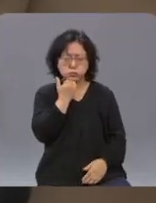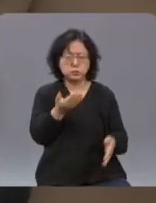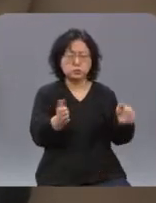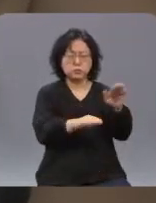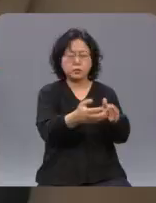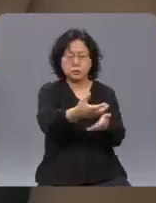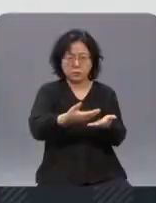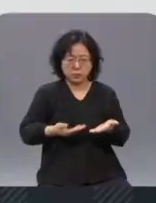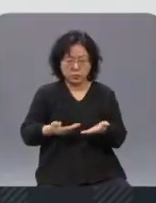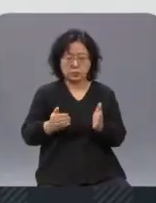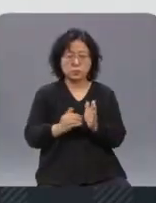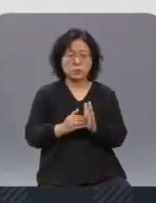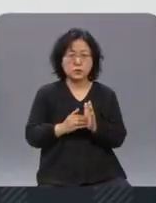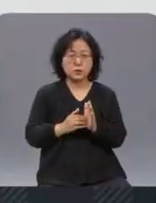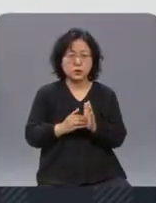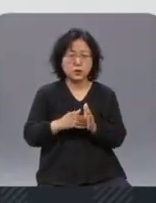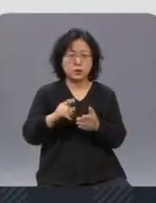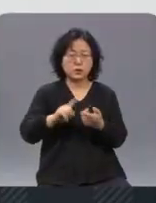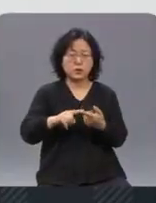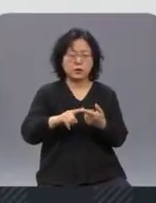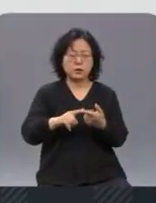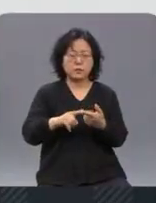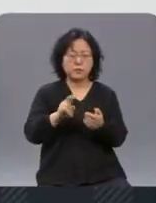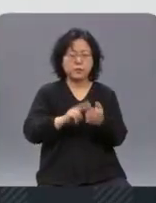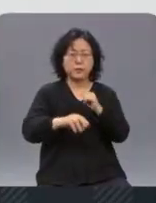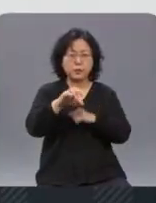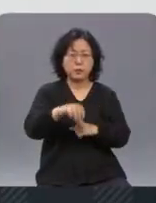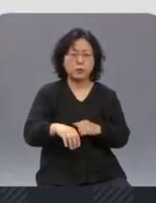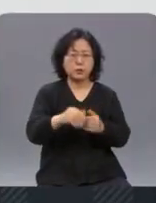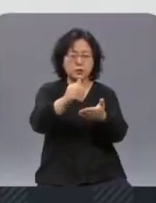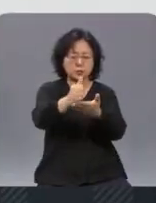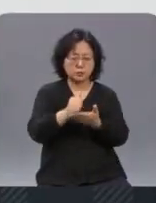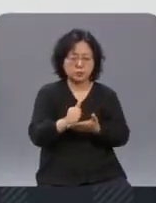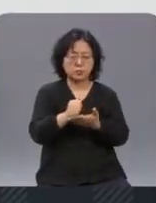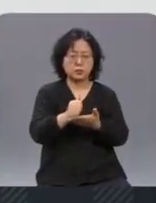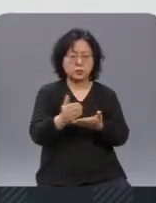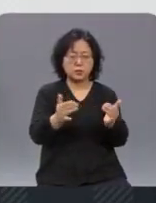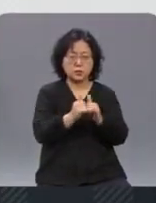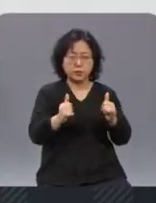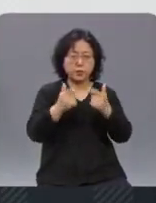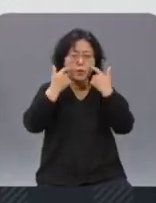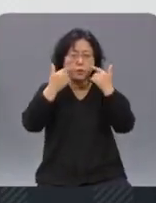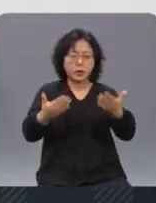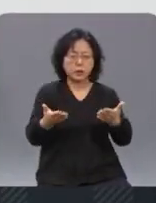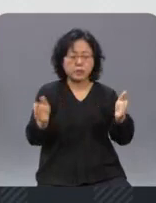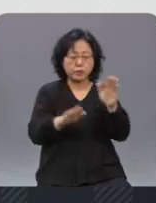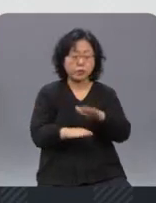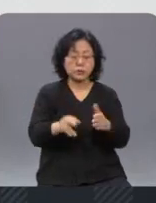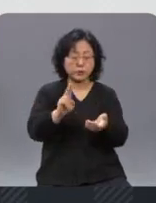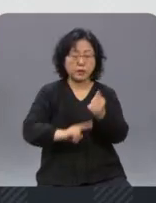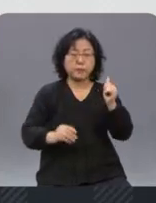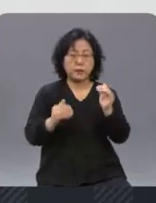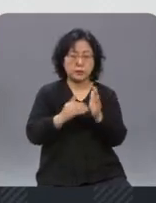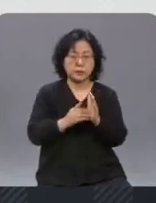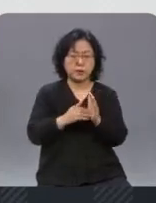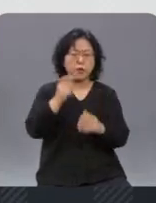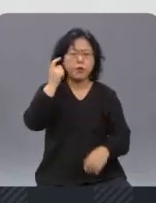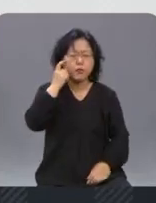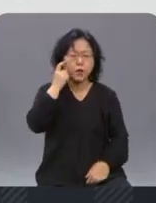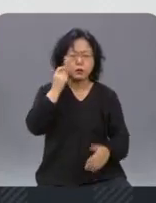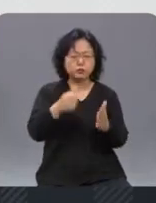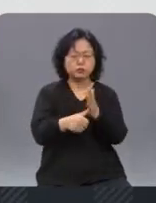바다하고 왔단 말이죠 이에 대해 버버리 측은 고객과 점원이 확인한 제품을 포장 판매한게 맞다며 왜